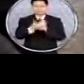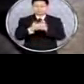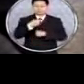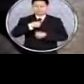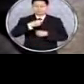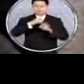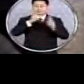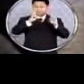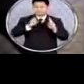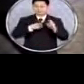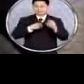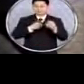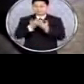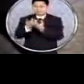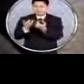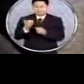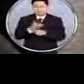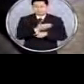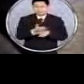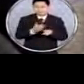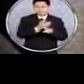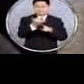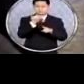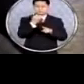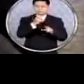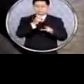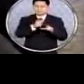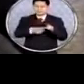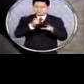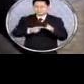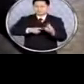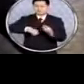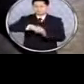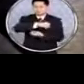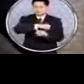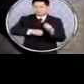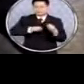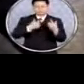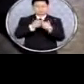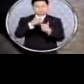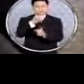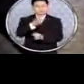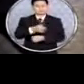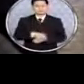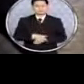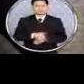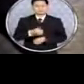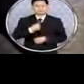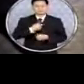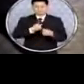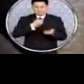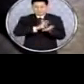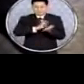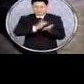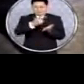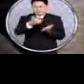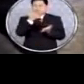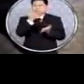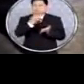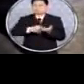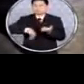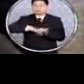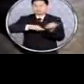的电力的配置，我们的产业能够有一个合理的这种调整，我们把这个高耗能的产业移出以后，